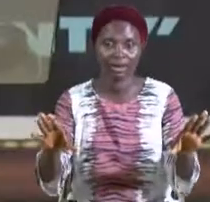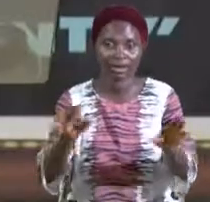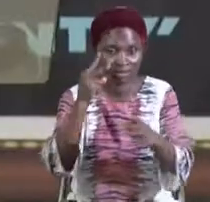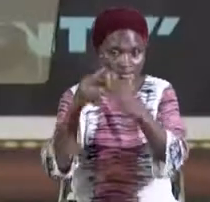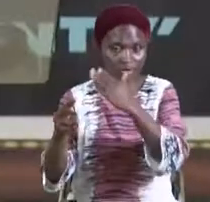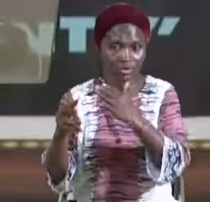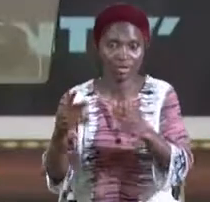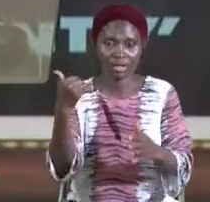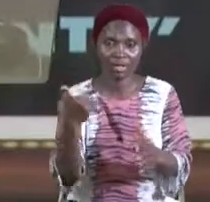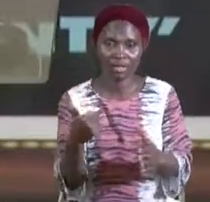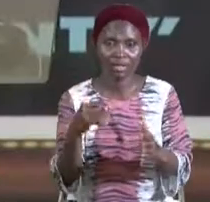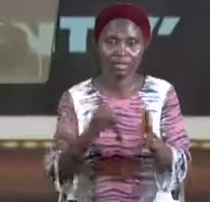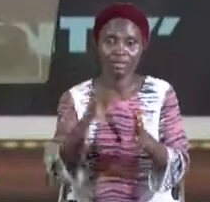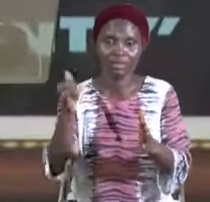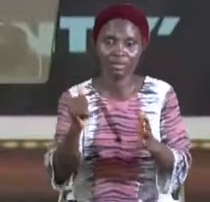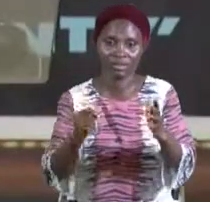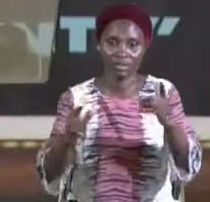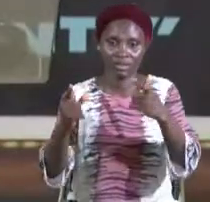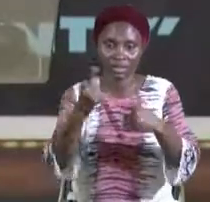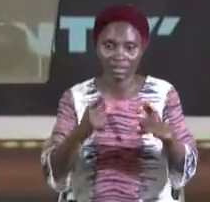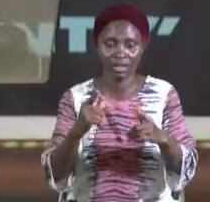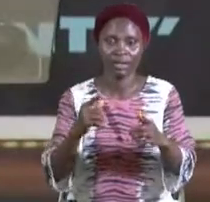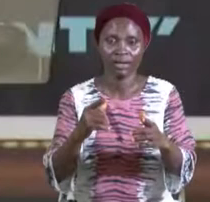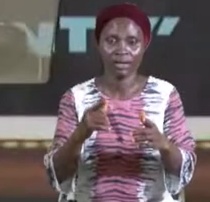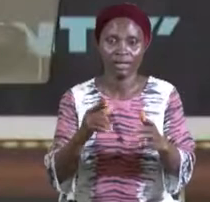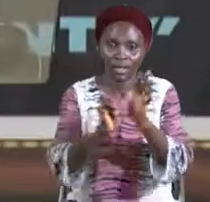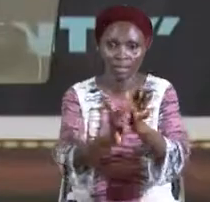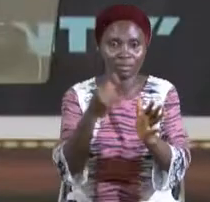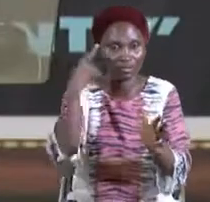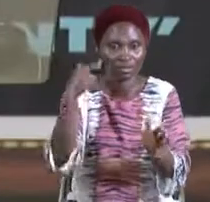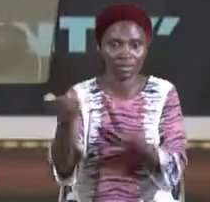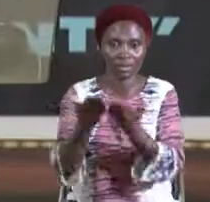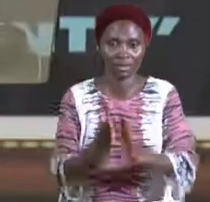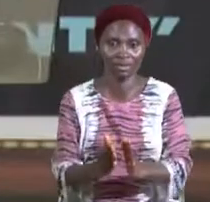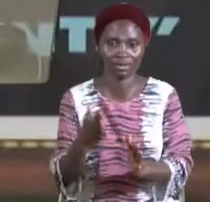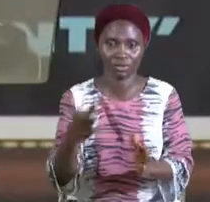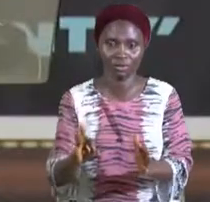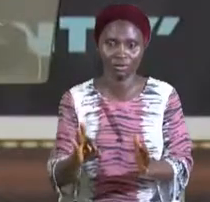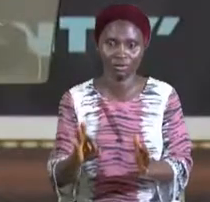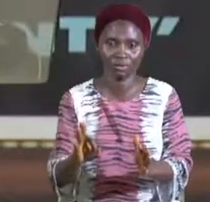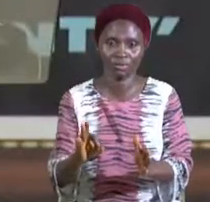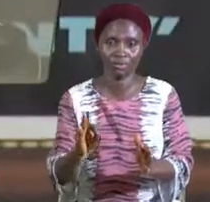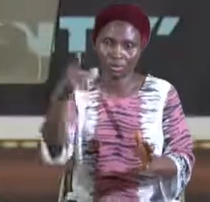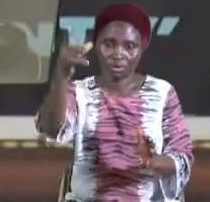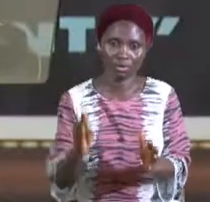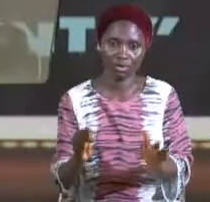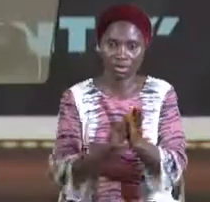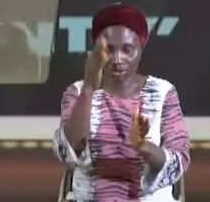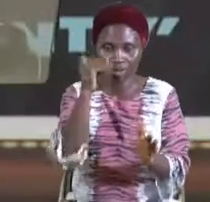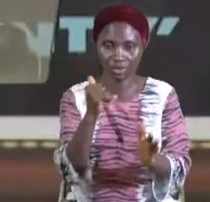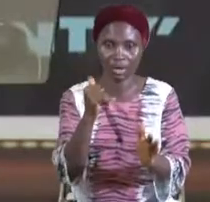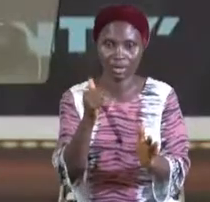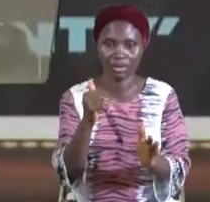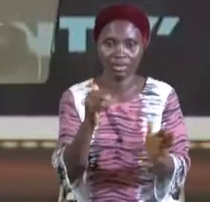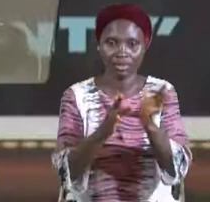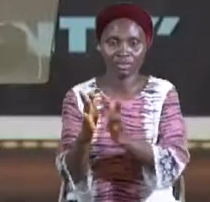est symbolique pour l'enfant de Dieu, est symbolique pour le serviteur de Dieu. C'est pourquoi Dieu lui-même a dit, qui est aveugle sinon